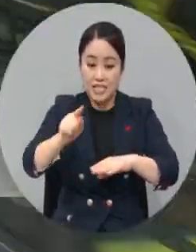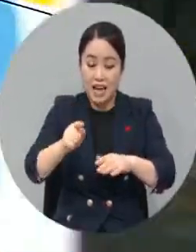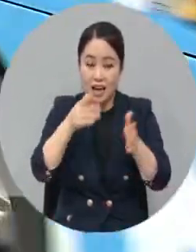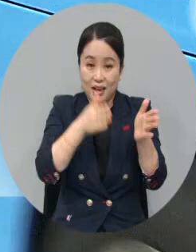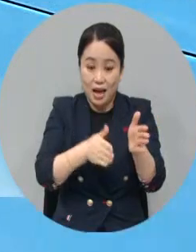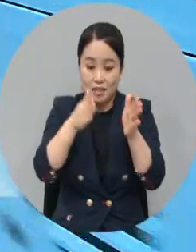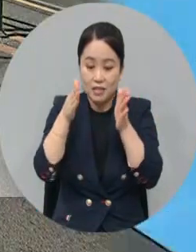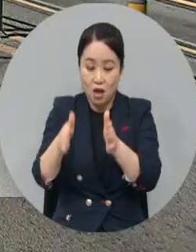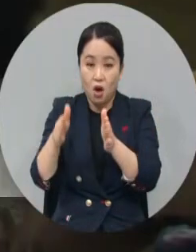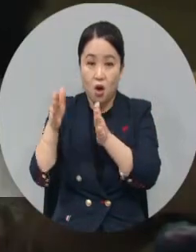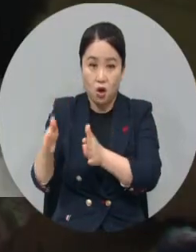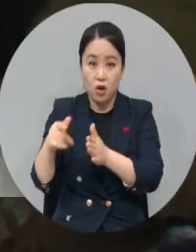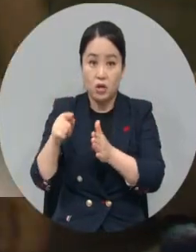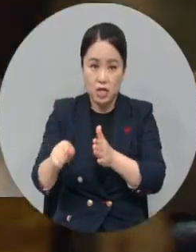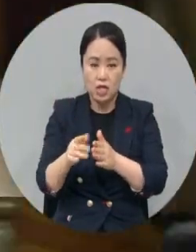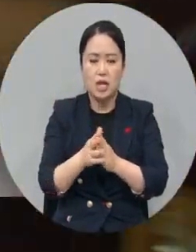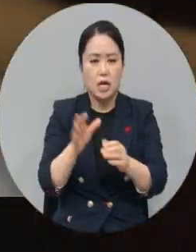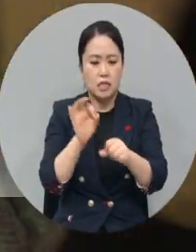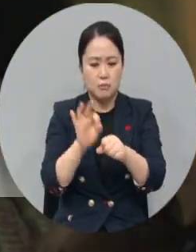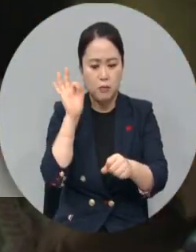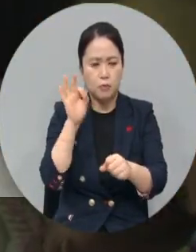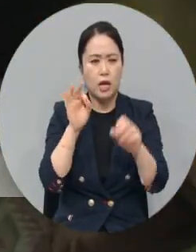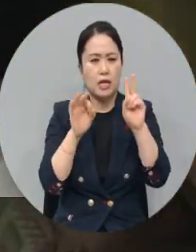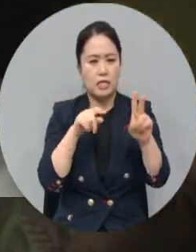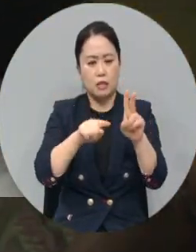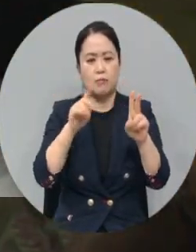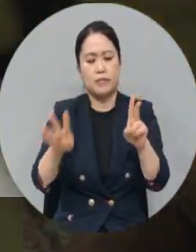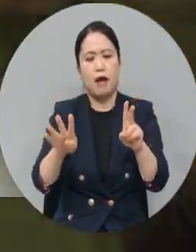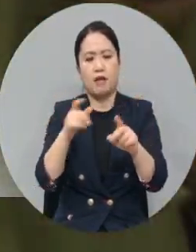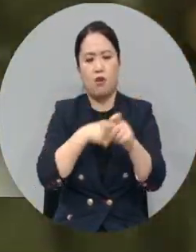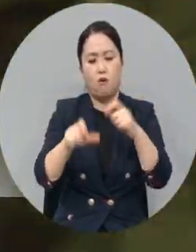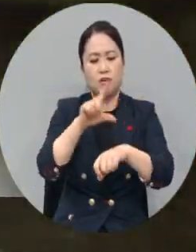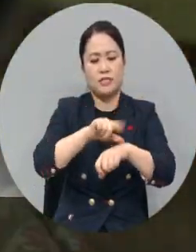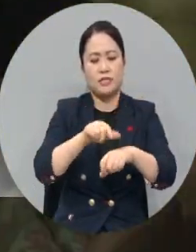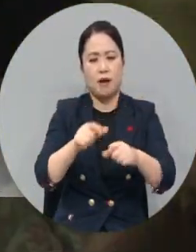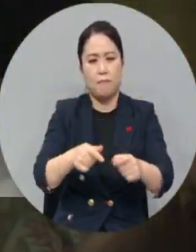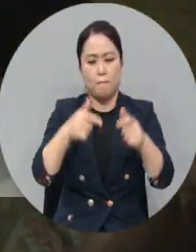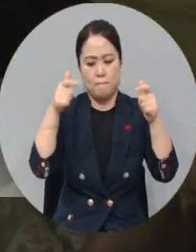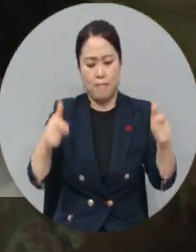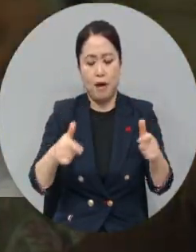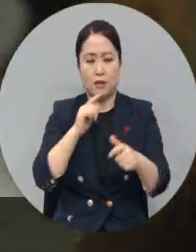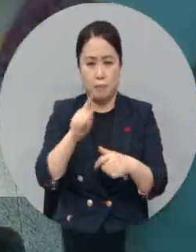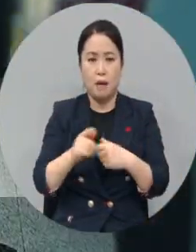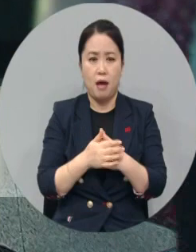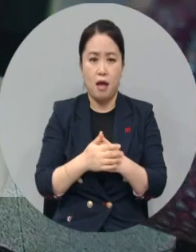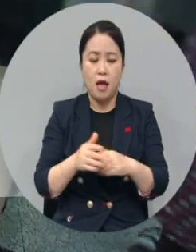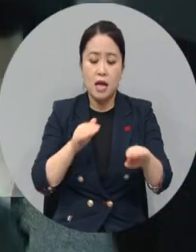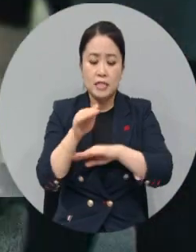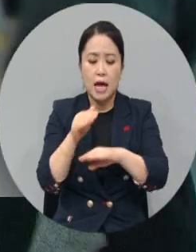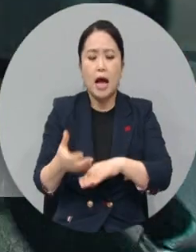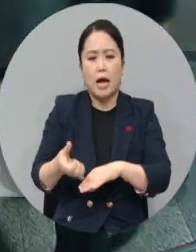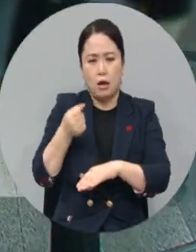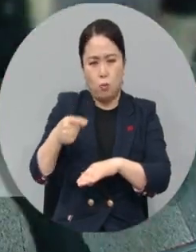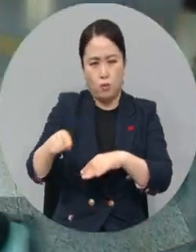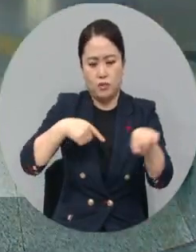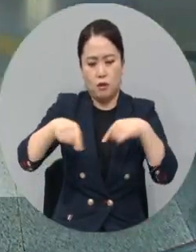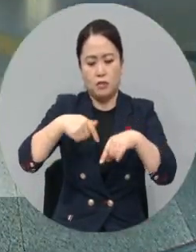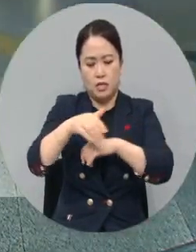전보다 2.4분 늘었다며 부산시의 자가용 중심 정책이 대중교통 편의성을 떨어뜨리고 있다고